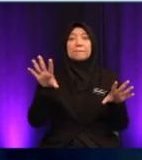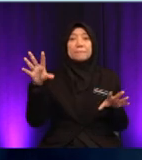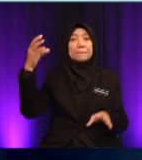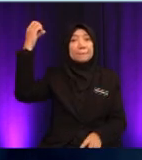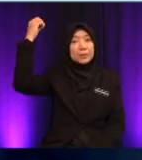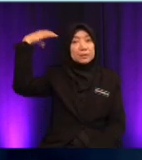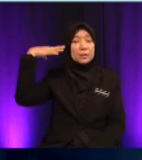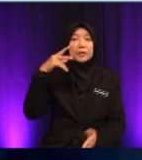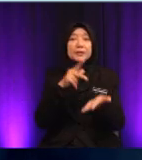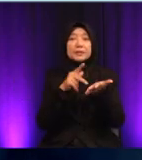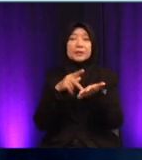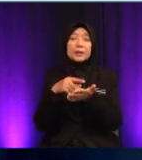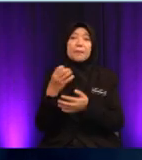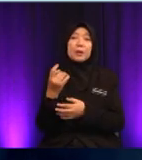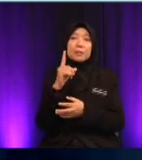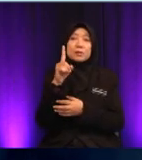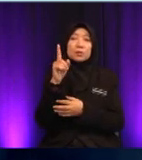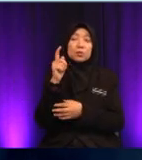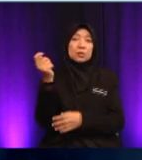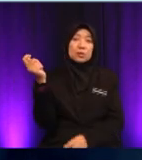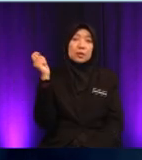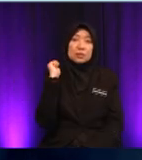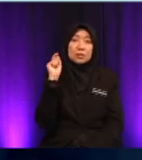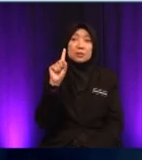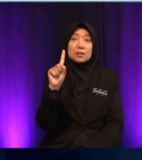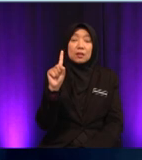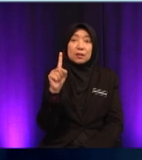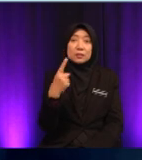kita cuma akhirnya berapa satu tenaga saja jadi